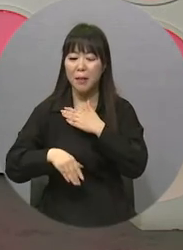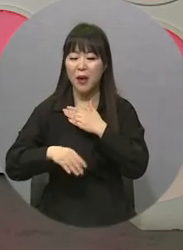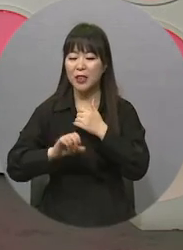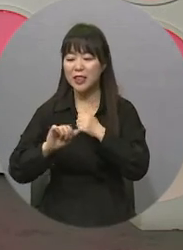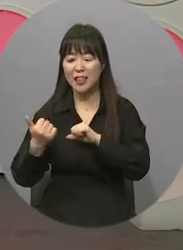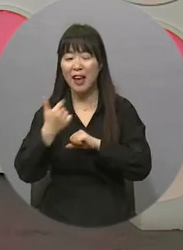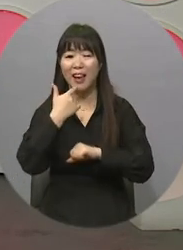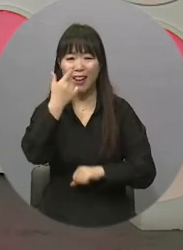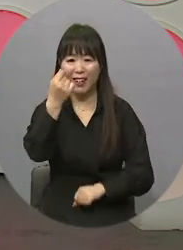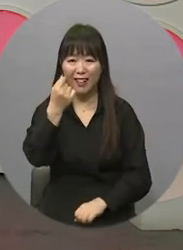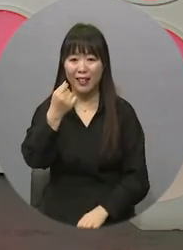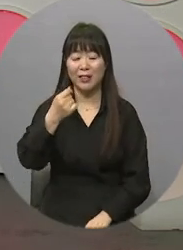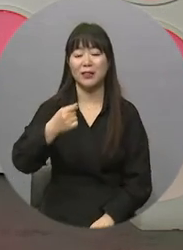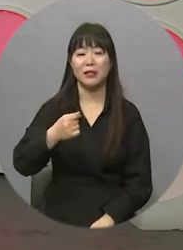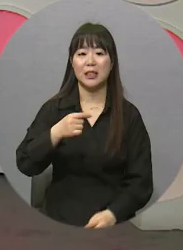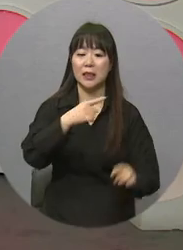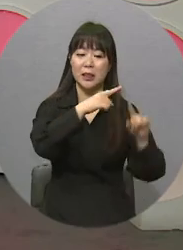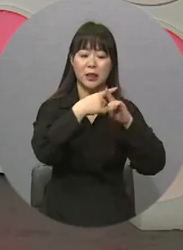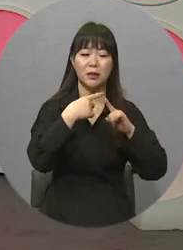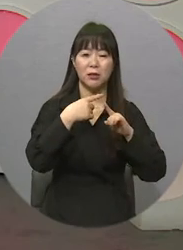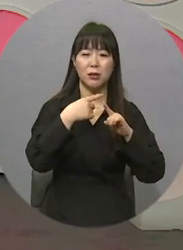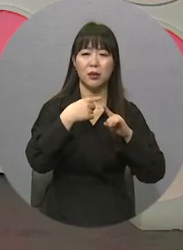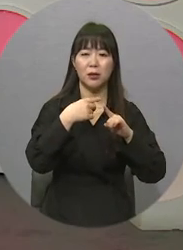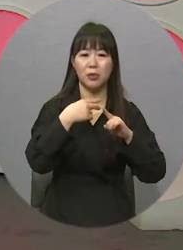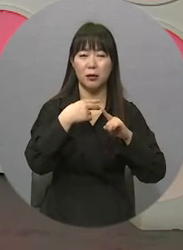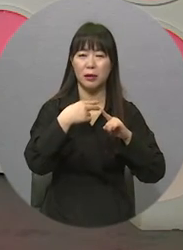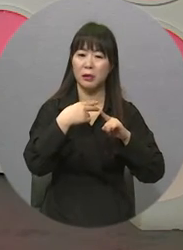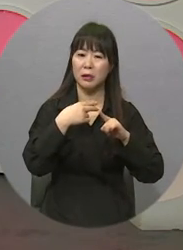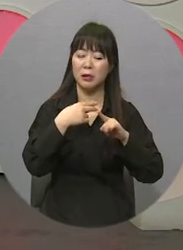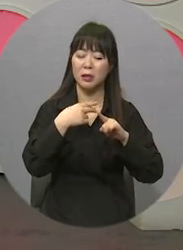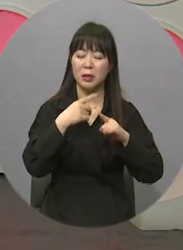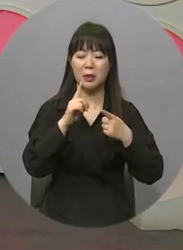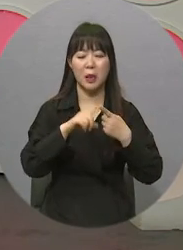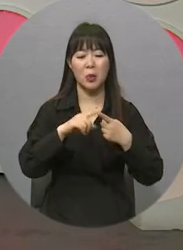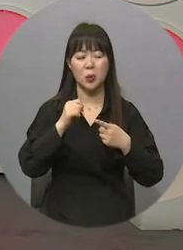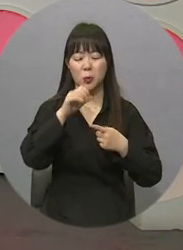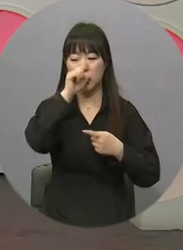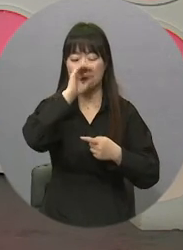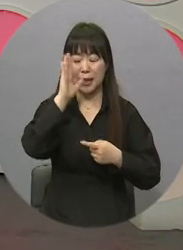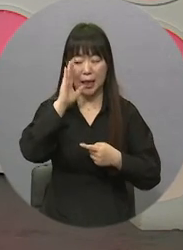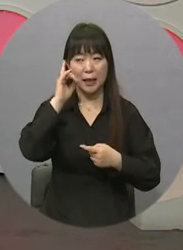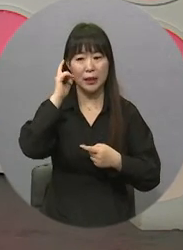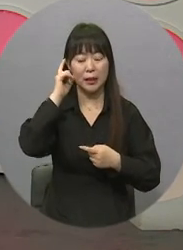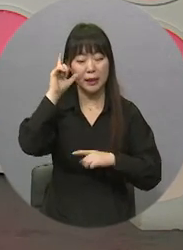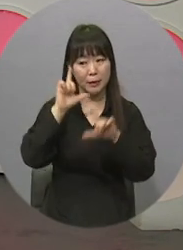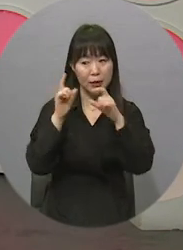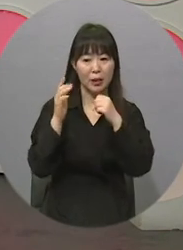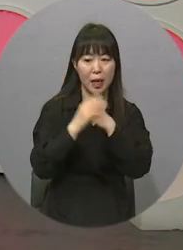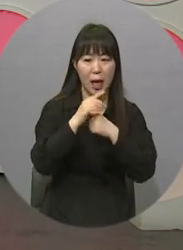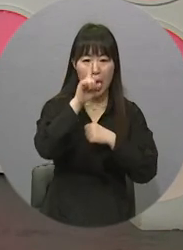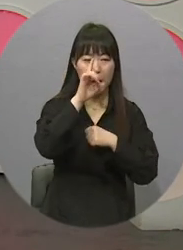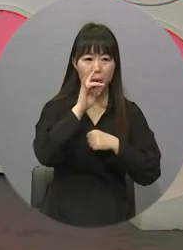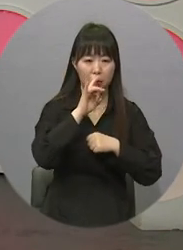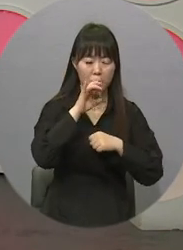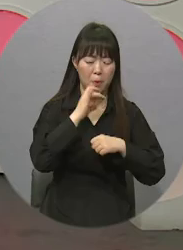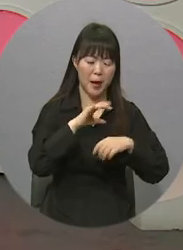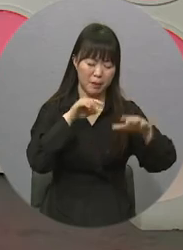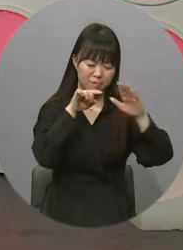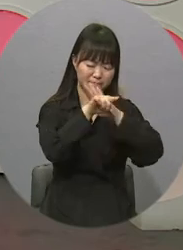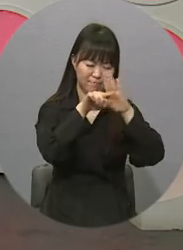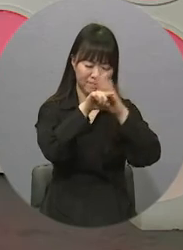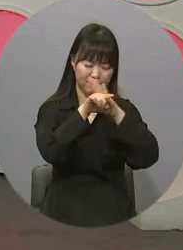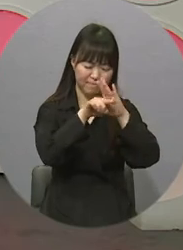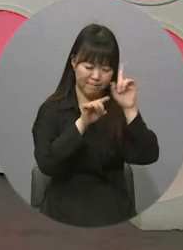소리를 하잖아요. 의리 없이 하면은 이렇게 좀안 좋은 인식을 갖고 있겠어서 웬만하면 한 군데 막 이렇게 가잖아요,